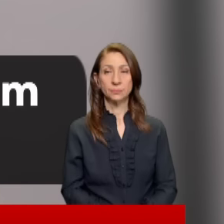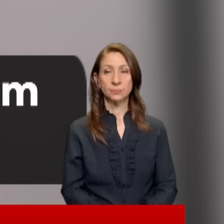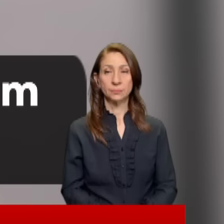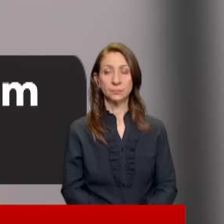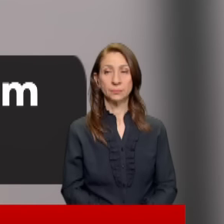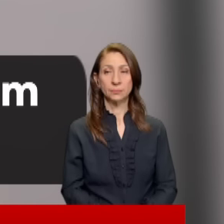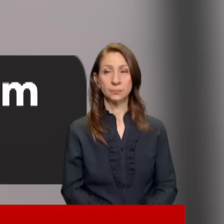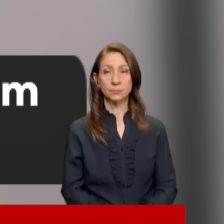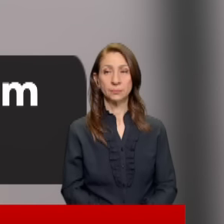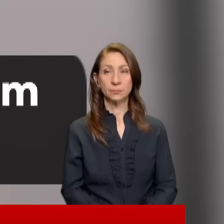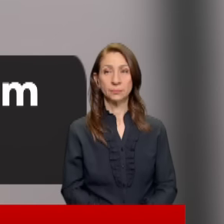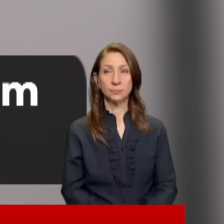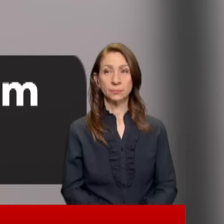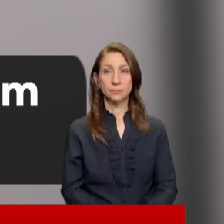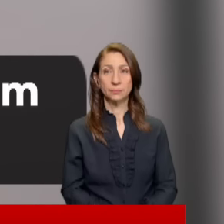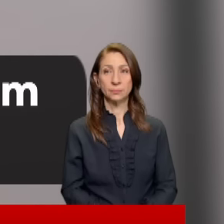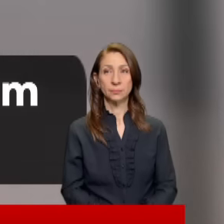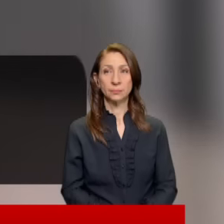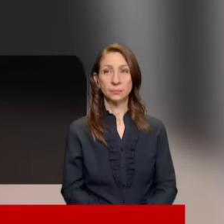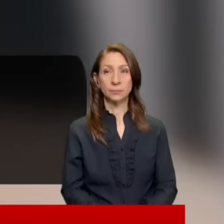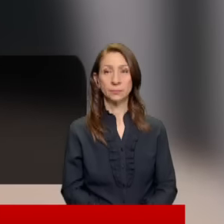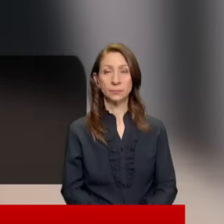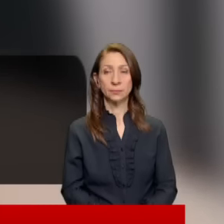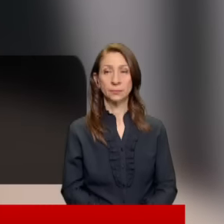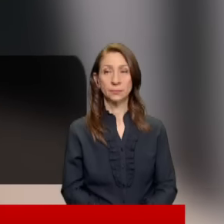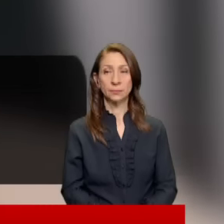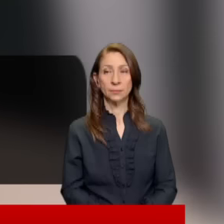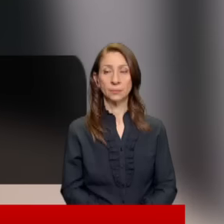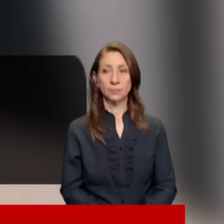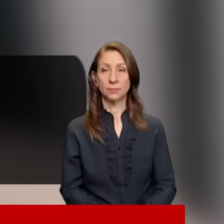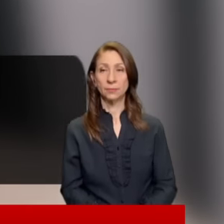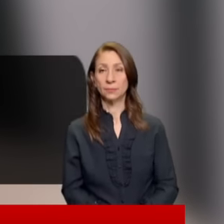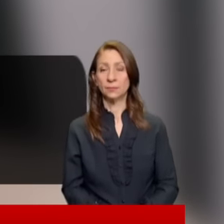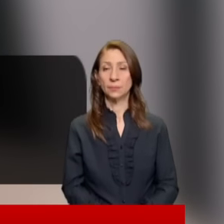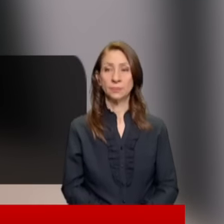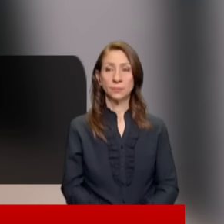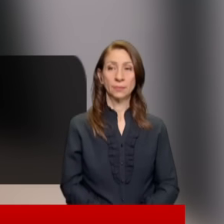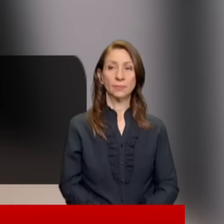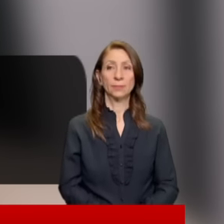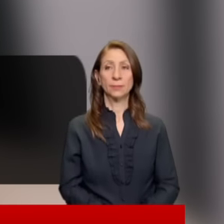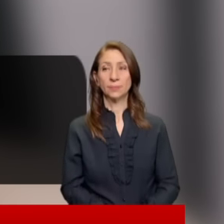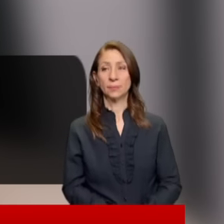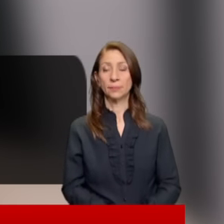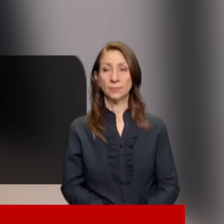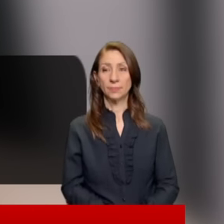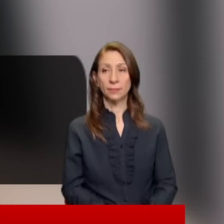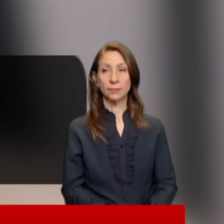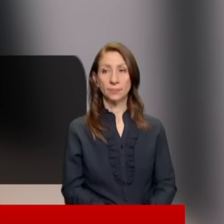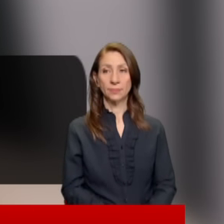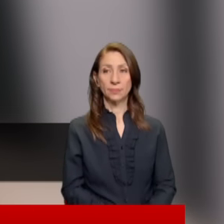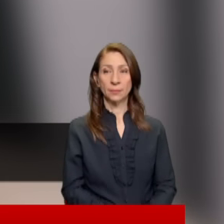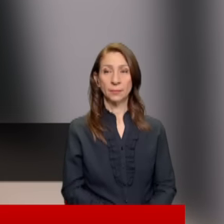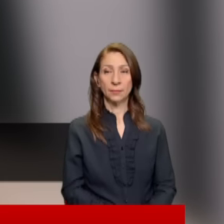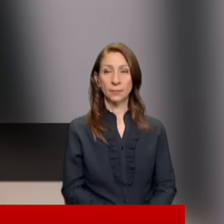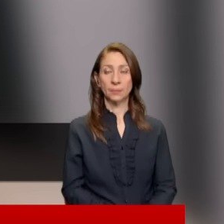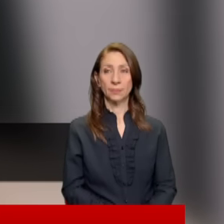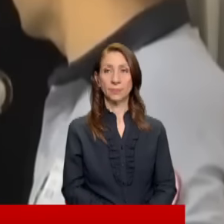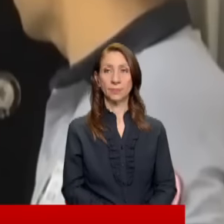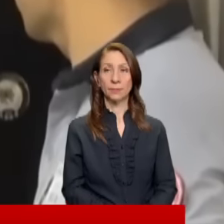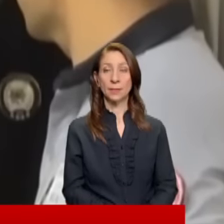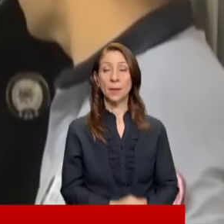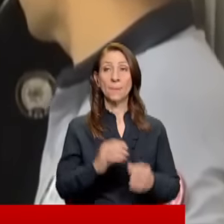onun arkasından be el Daha ateş ediliyor dün akşam hanımefendi beni aradı dedi ki Banu Yapma etme işte ben sana öyle bir şey yapmadım